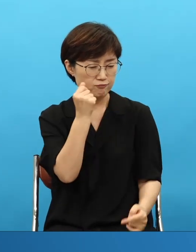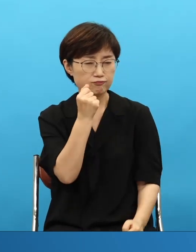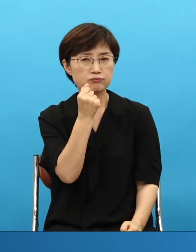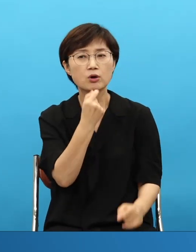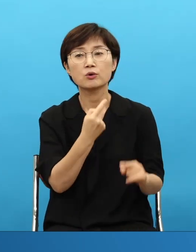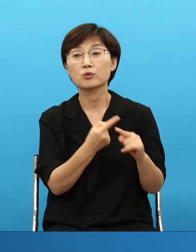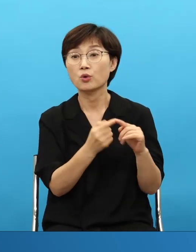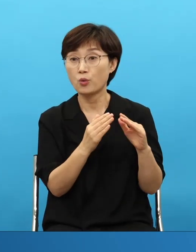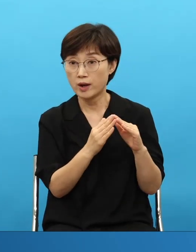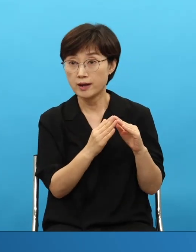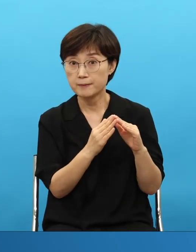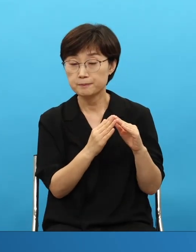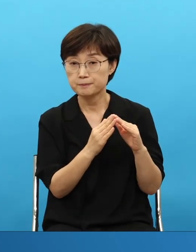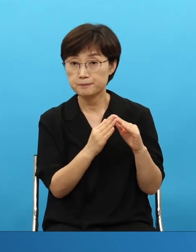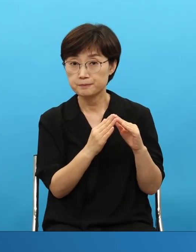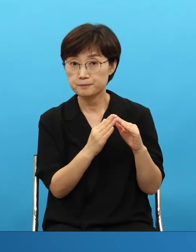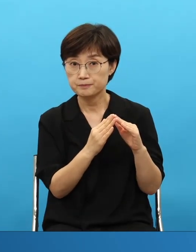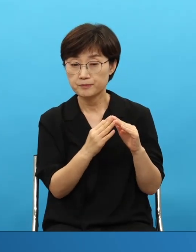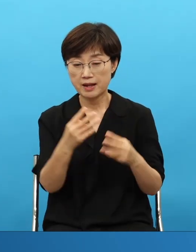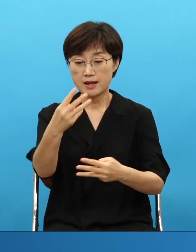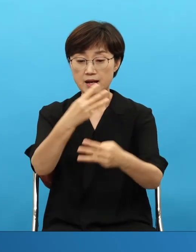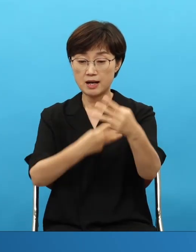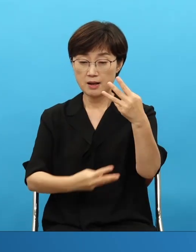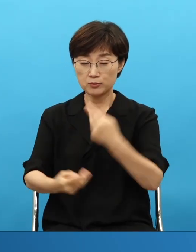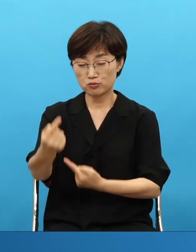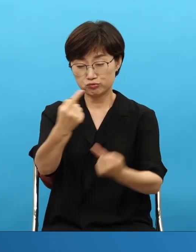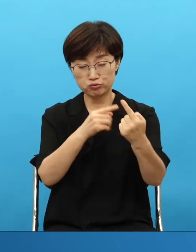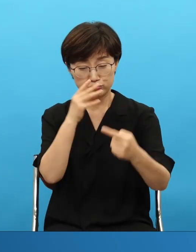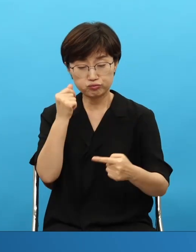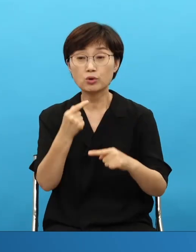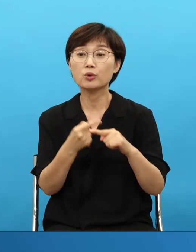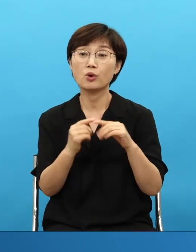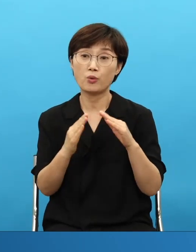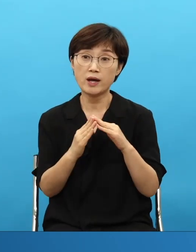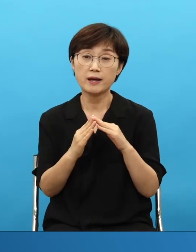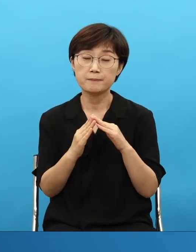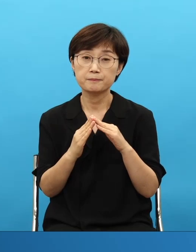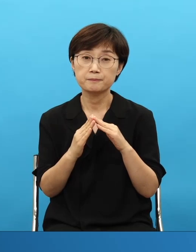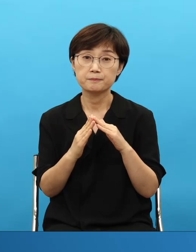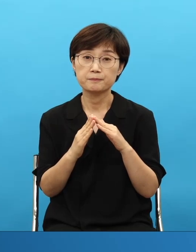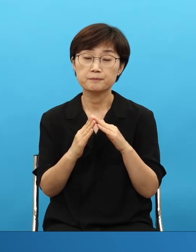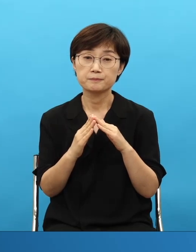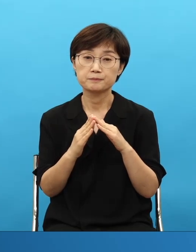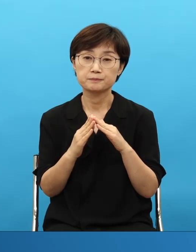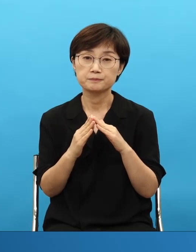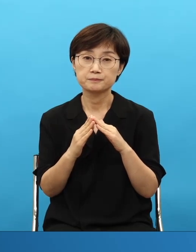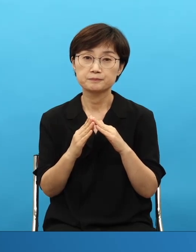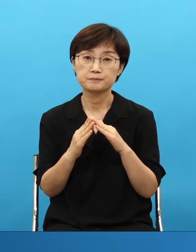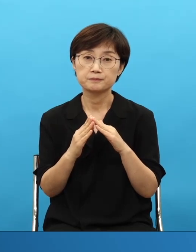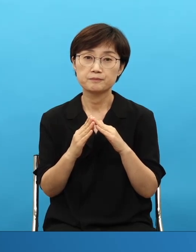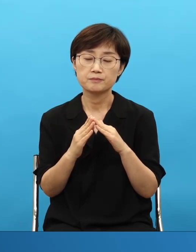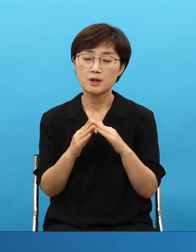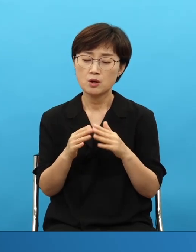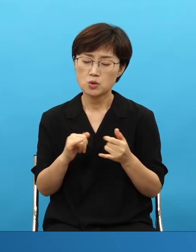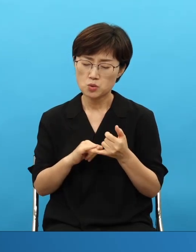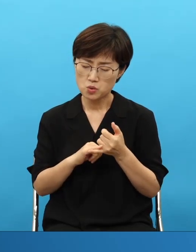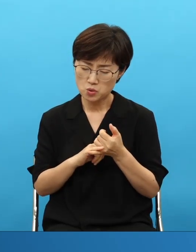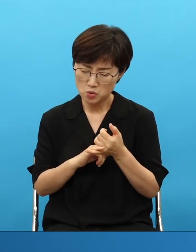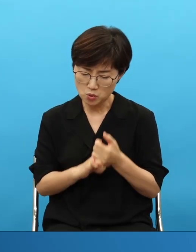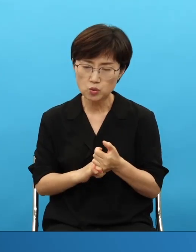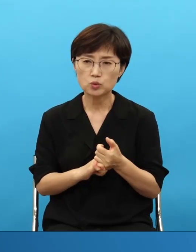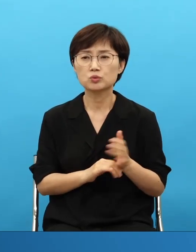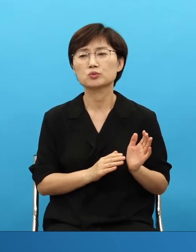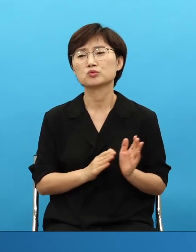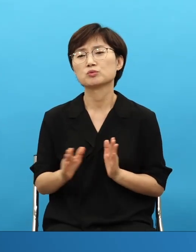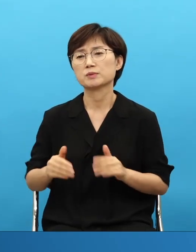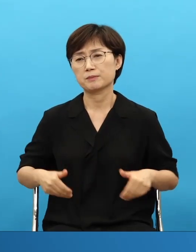교회. 렘넌트가 올 수밖에 없는 교회. 来的教会 만들어야 돼요.